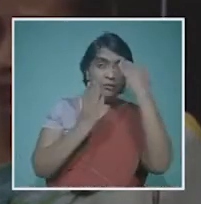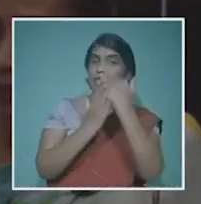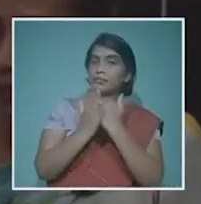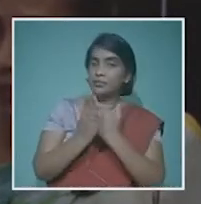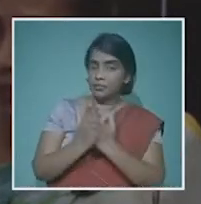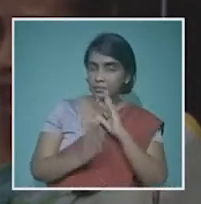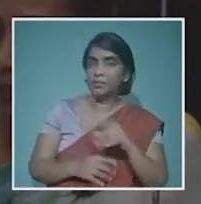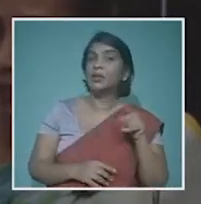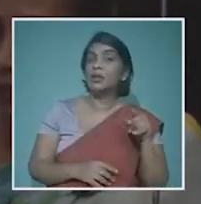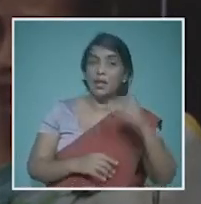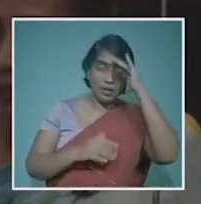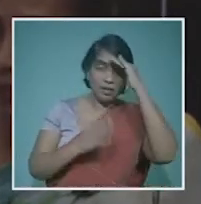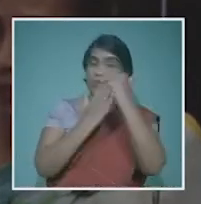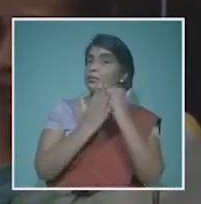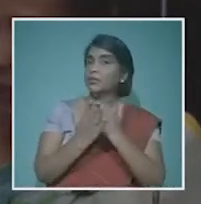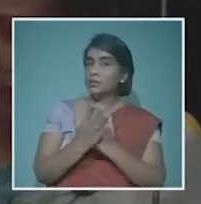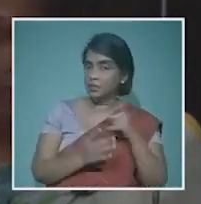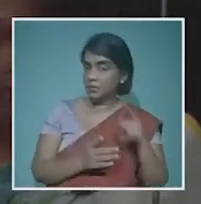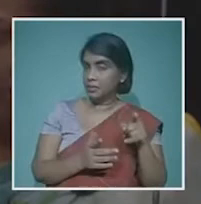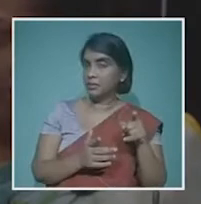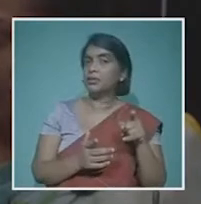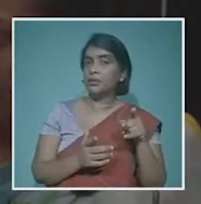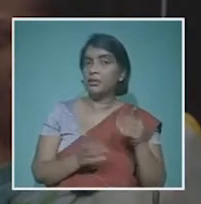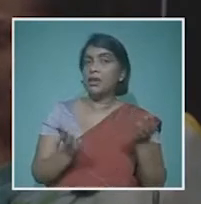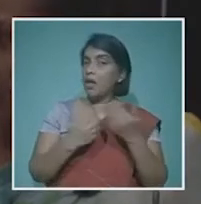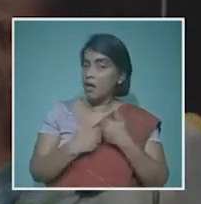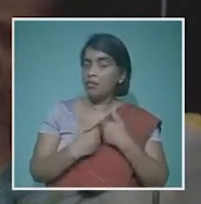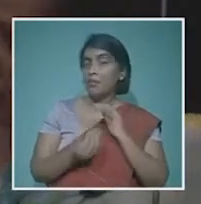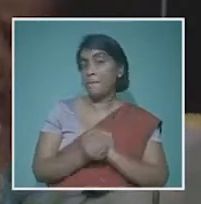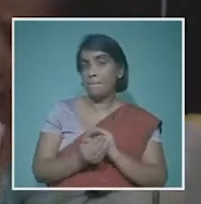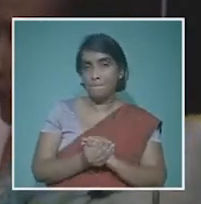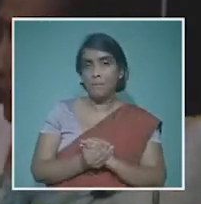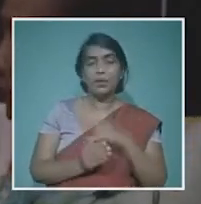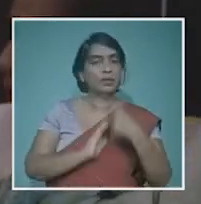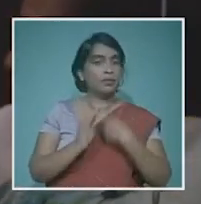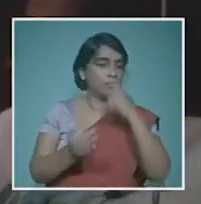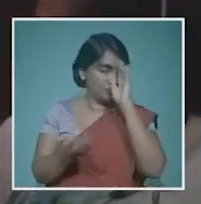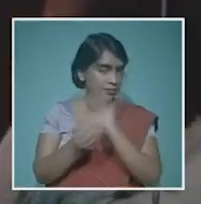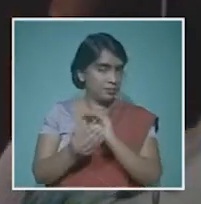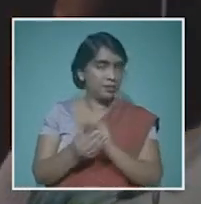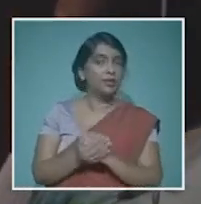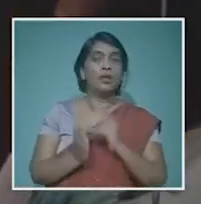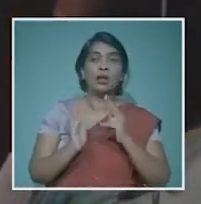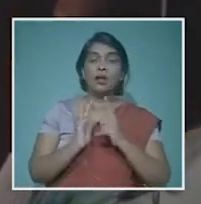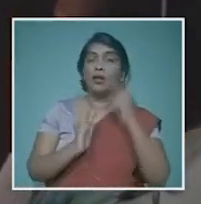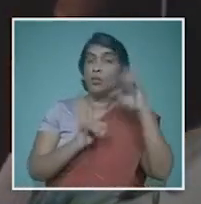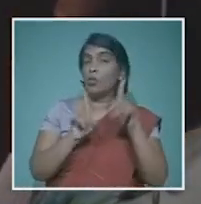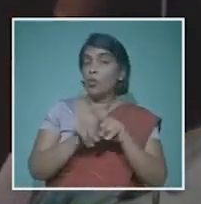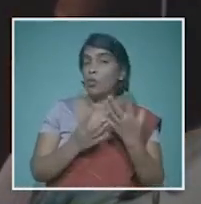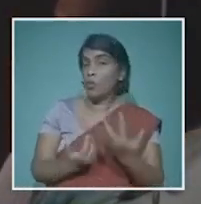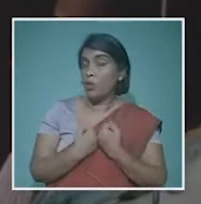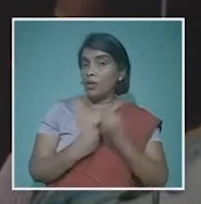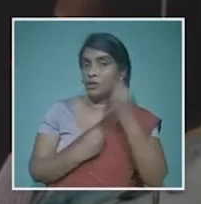බැලුවාම ඒ නායක ලැයිස්තුවේ එහෙනම් අපි ඔක්කොම ආරක්ෂා වෙලා රට ආරක්ෂා වෙලා ජාත්‍යන්තරයට ඕන වුමනා විශ්ත